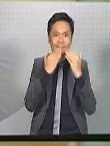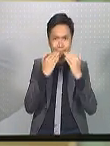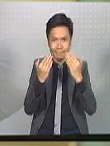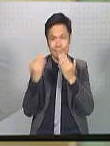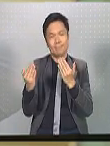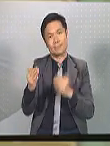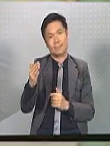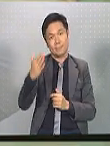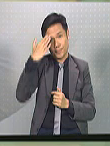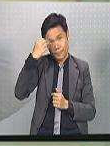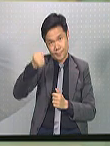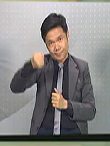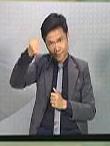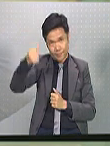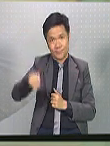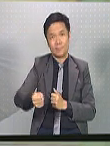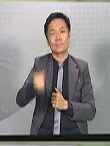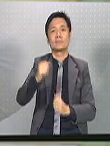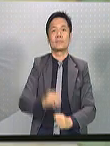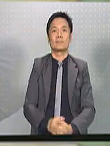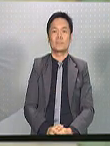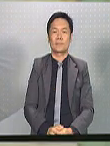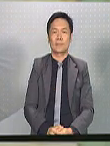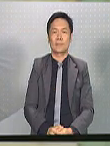assalamualaikum warahmatullah wabarakatuh